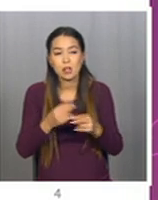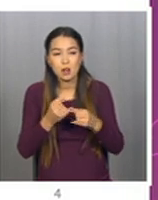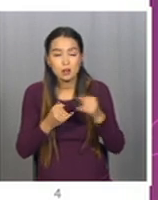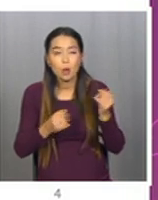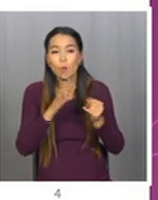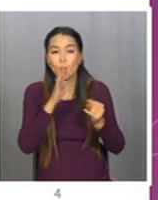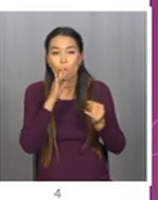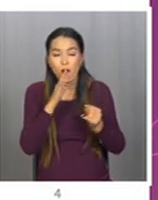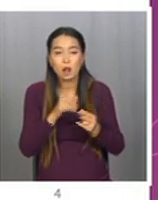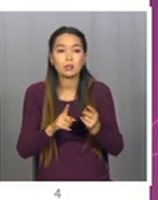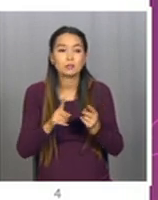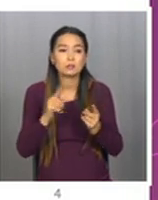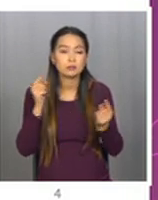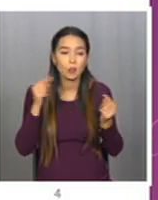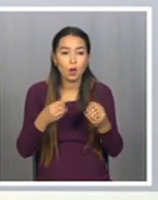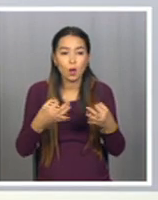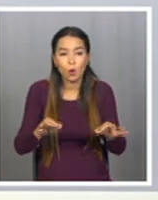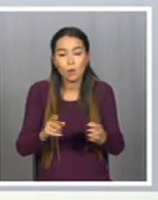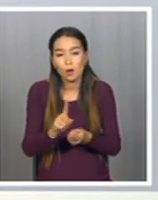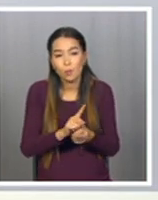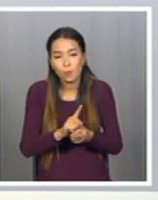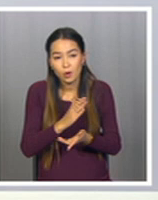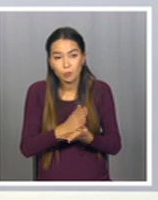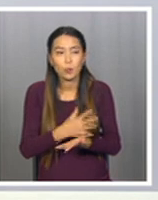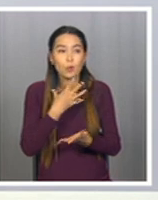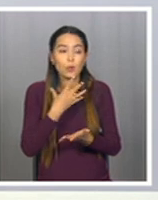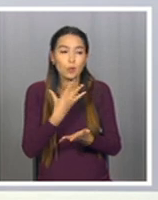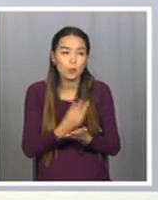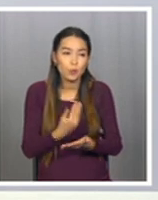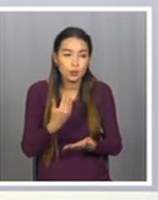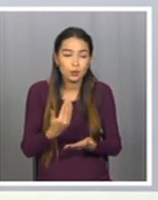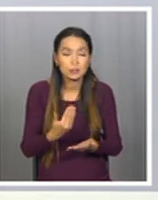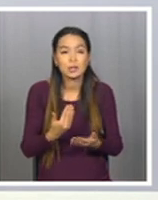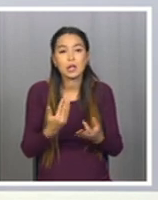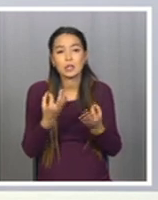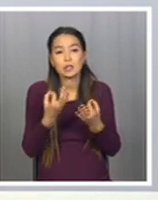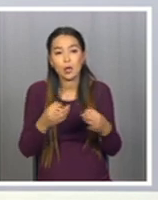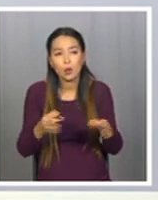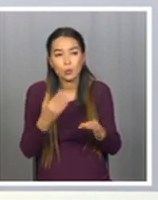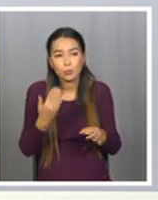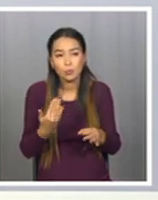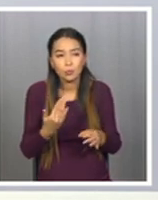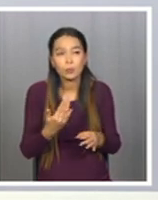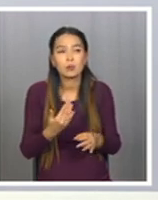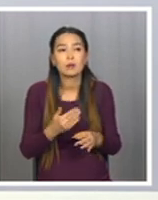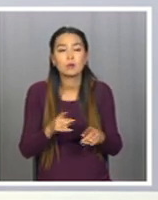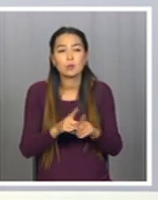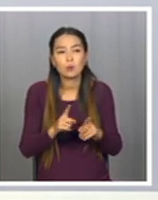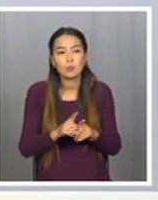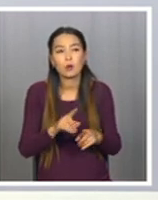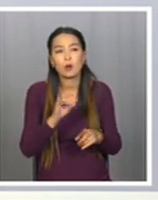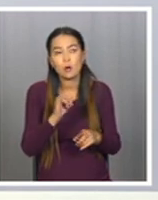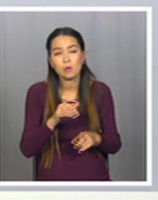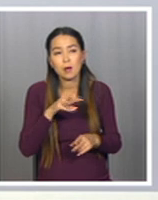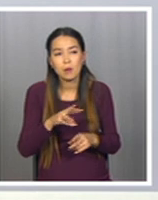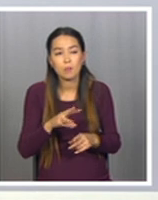отырады. Оның өзгеру заңдылығы кернеудің уақытқа тәуелділігі кернеудің максимум мәні көбейтілген